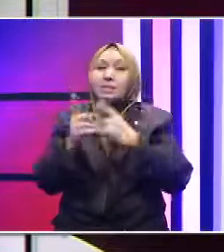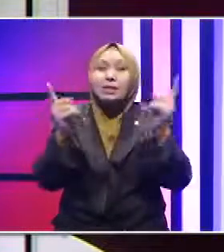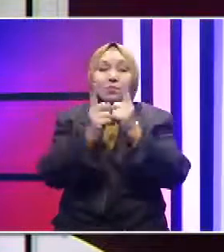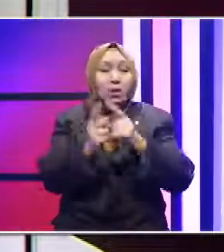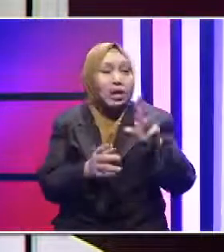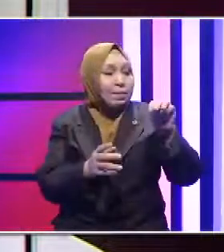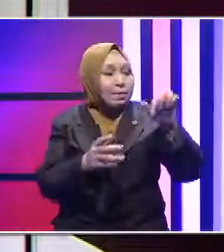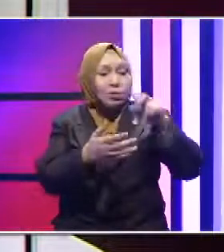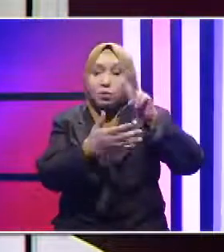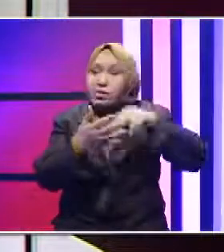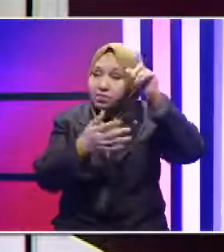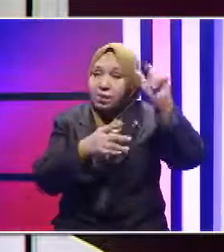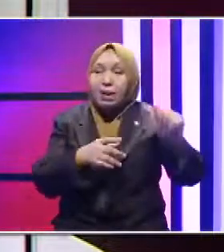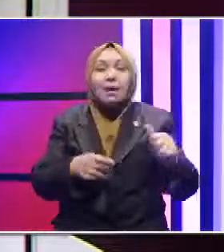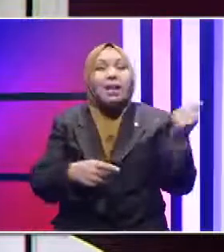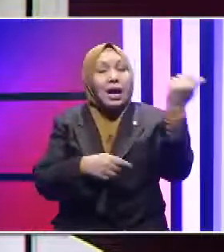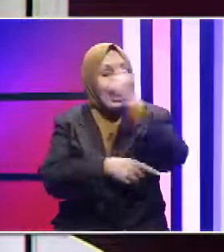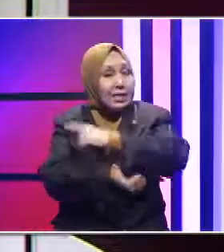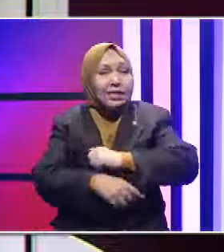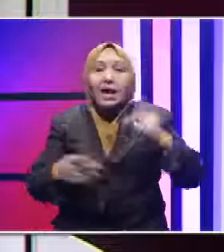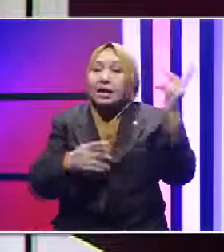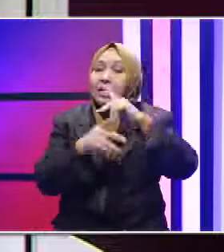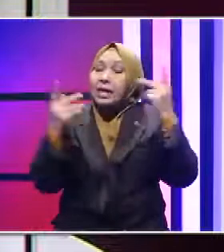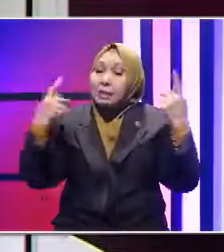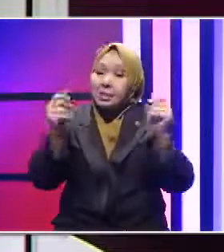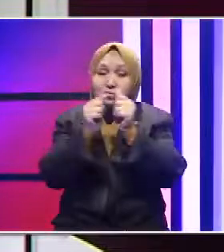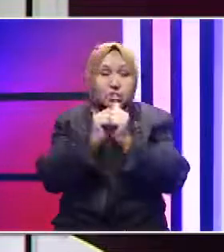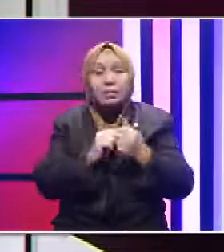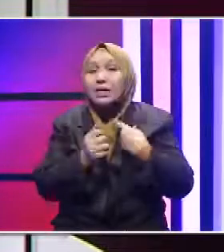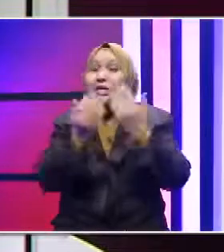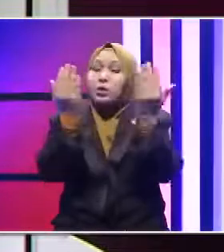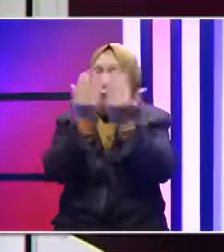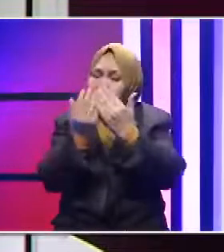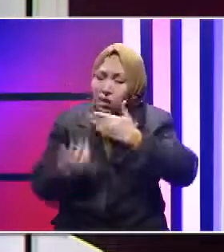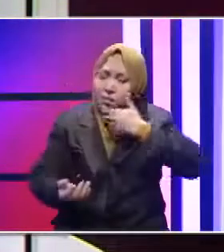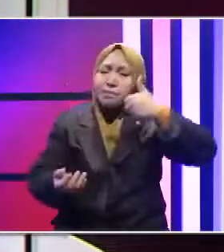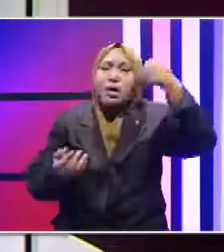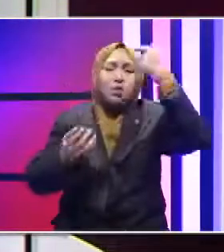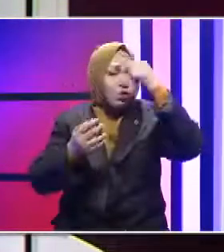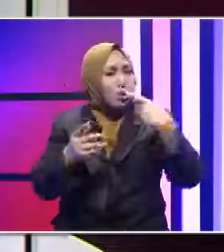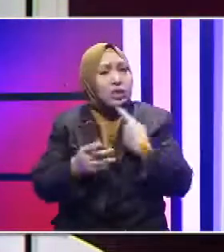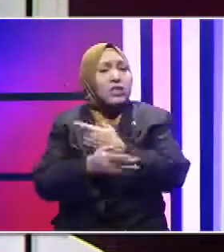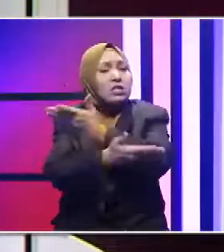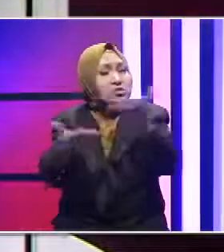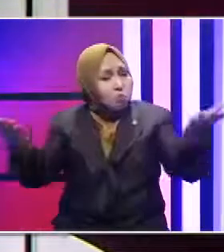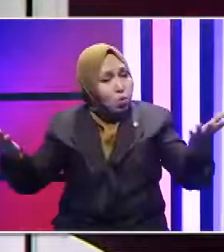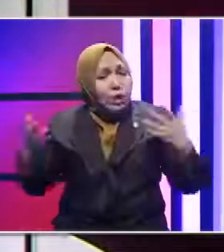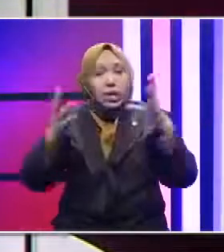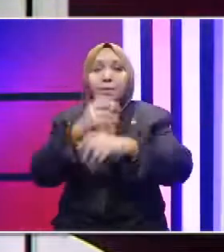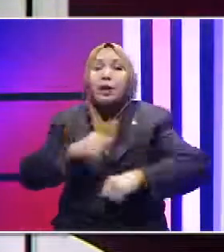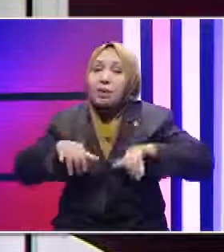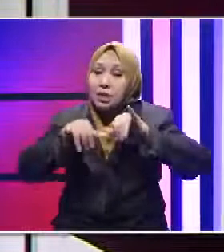Quran Time Baca Faham Amal pada hari ini, pada hari Khamis. Sama-sama kita doakan yang terbaik untuk kita semua dapat meneruskan